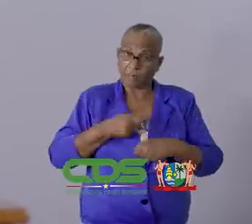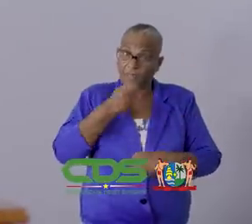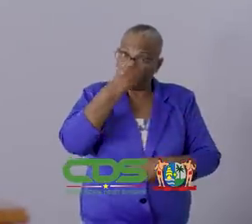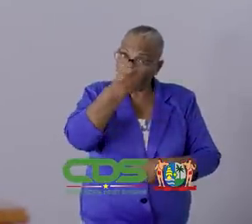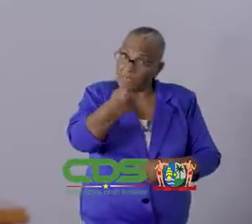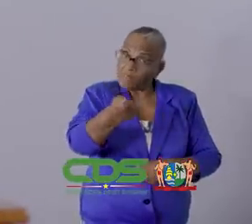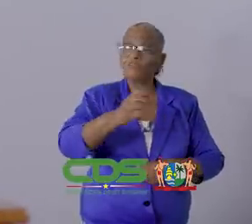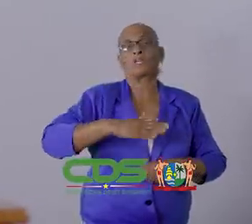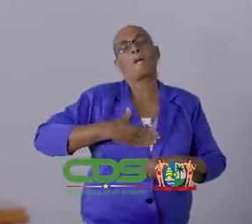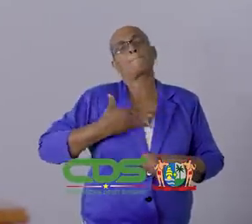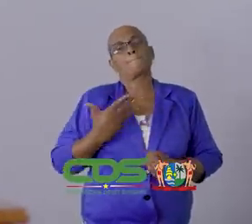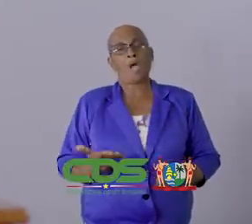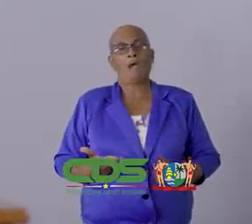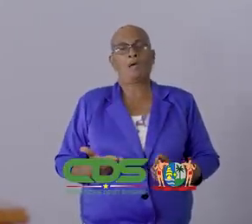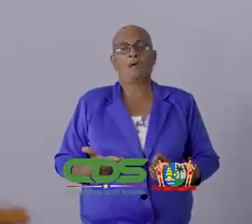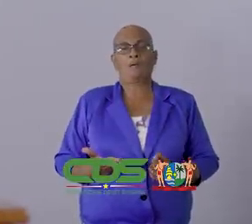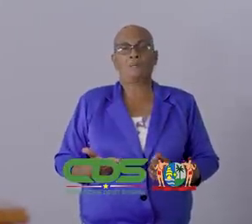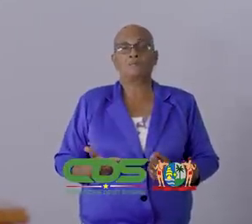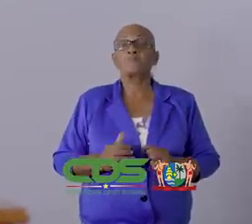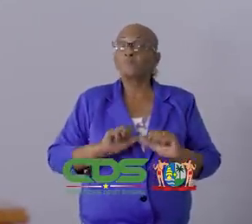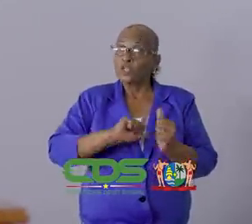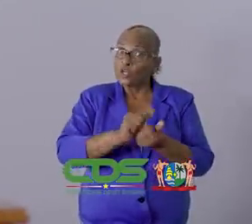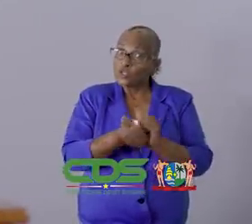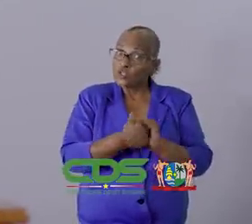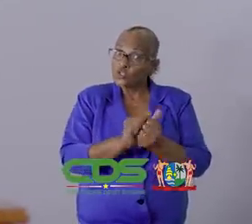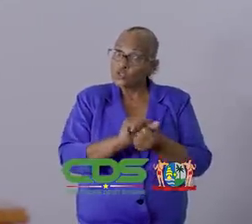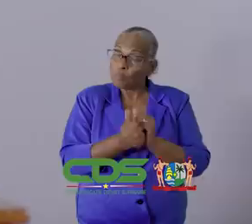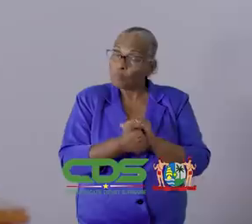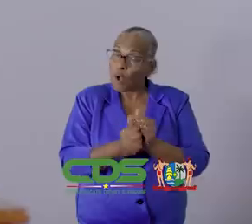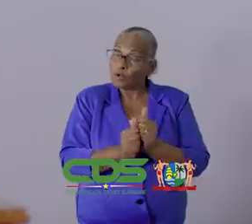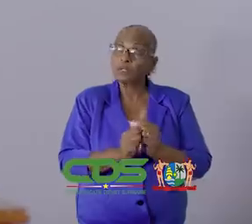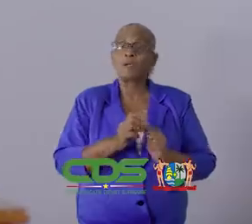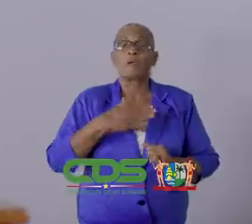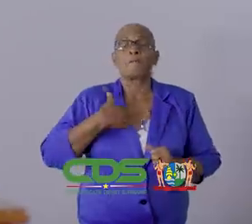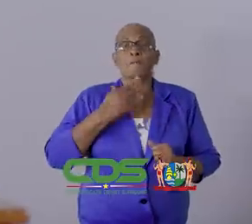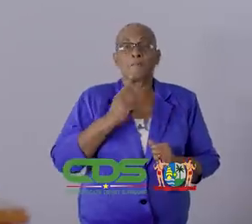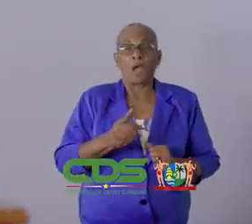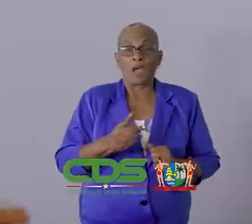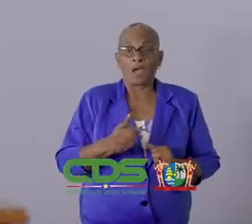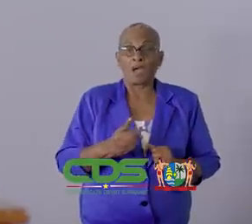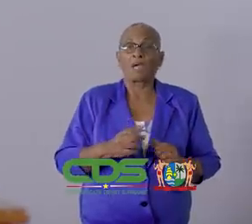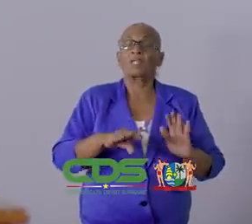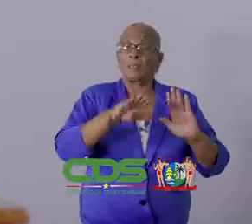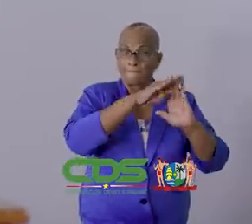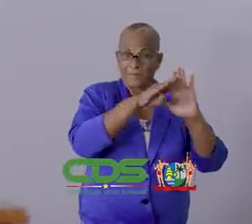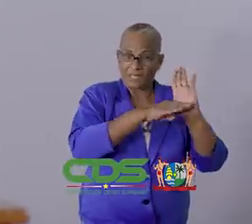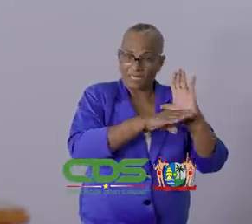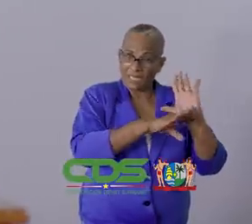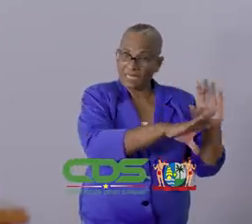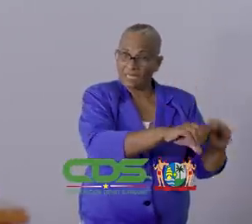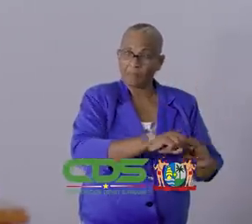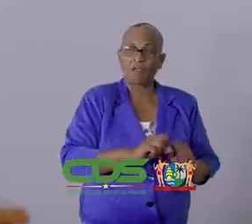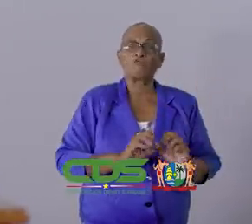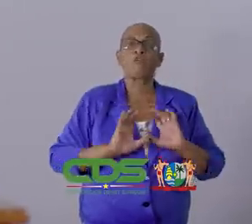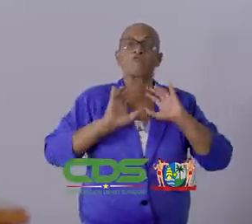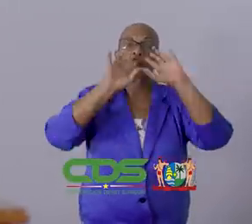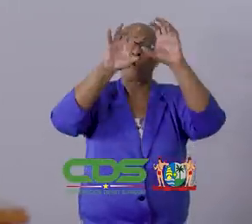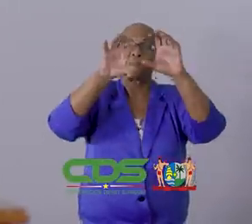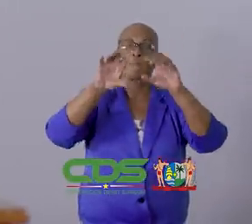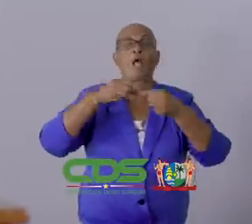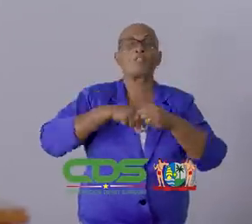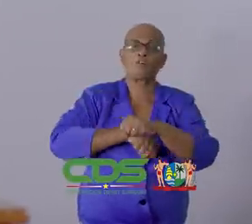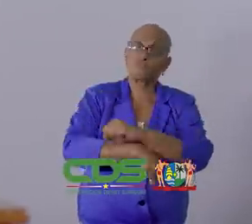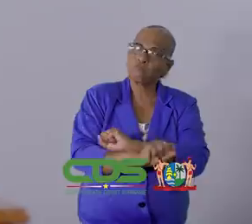verkregen toestemming. Met betrekking tot recreatieve sporten mag gesteld worden dat de protocollen voor